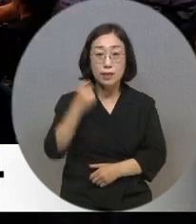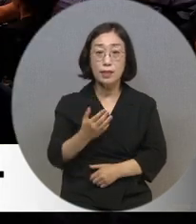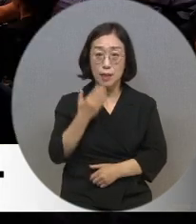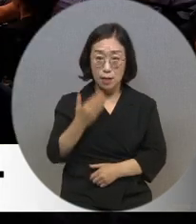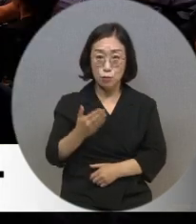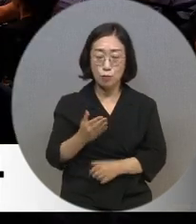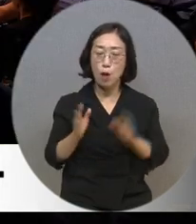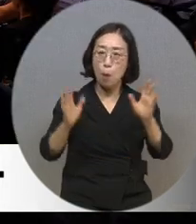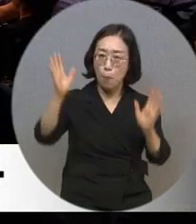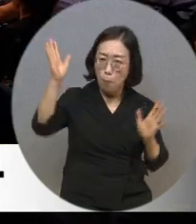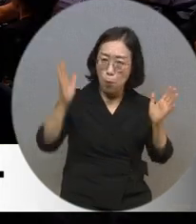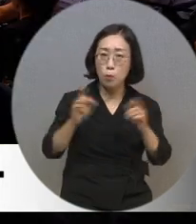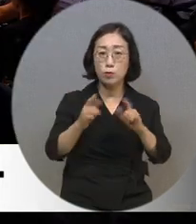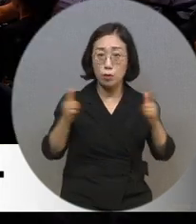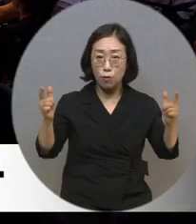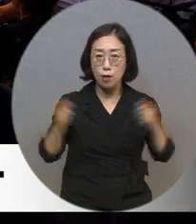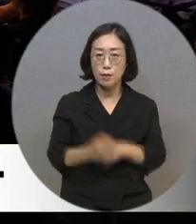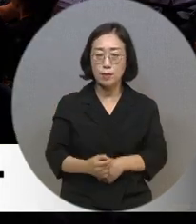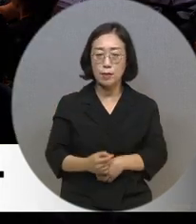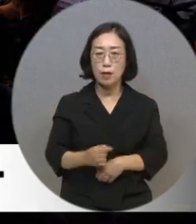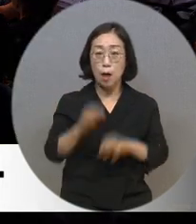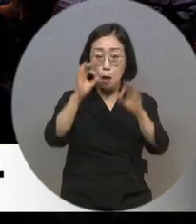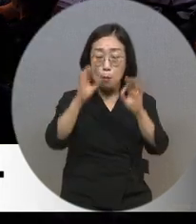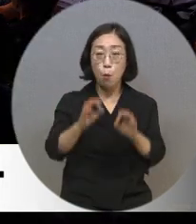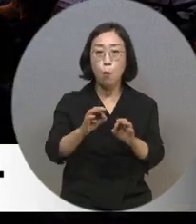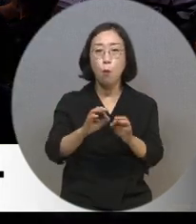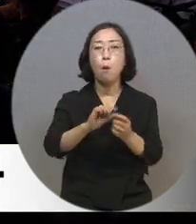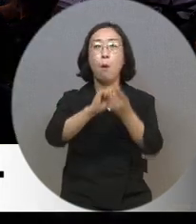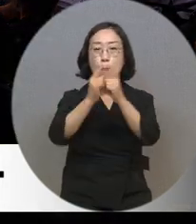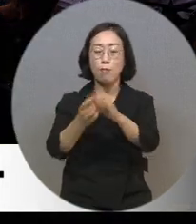공연으로 시각 너머의 세계를 만날 수 있습니다.